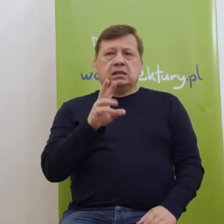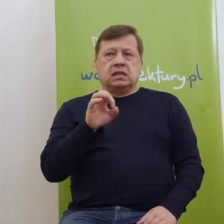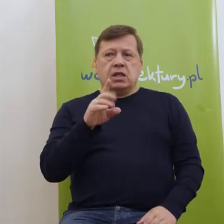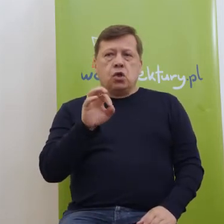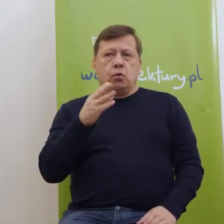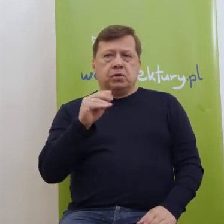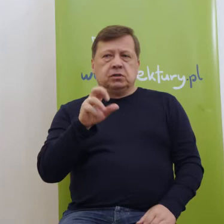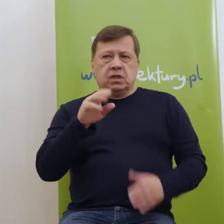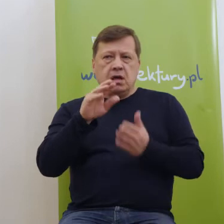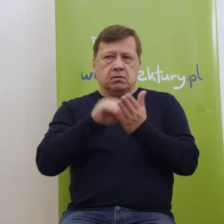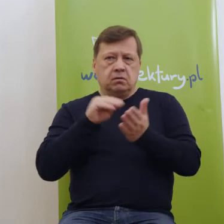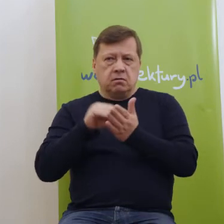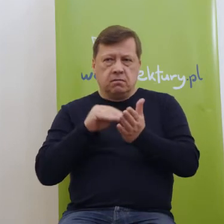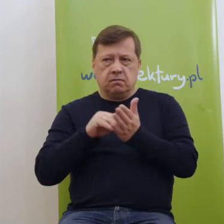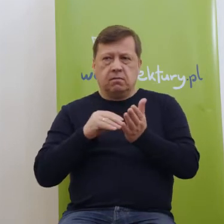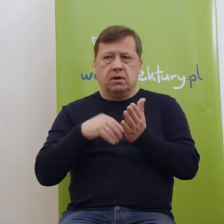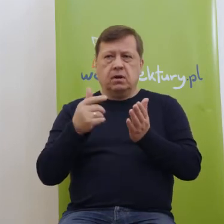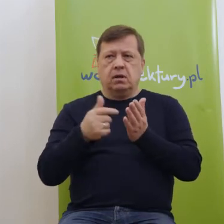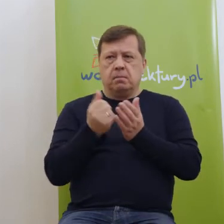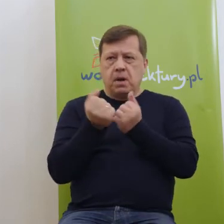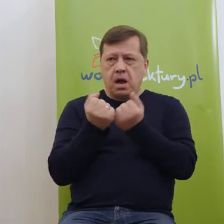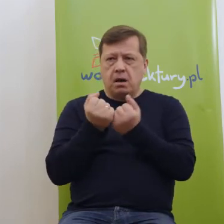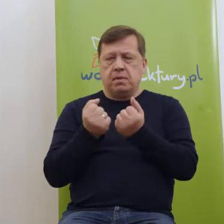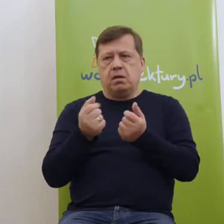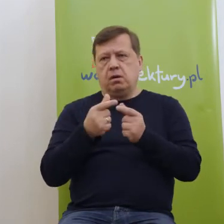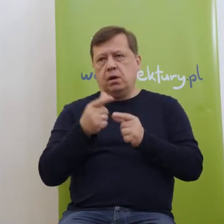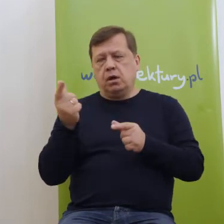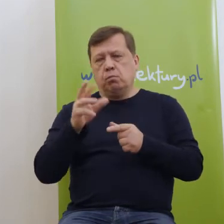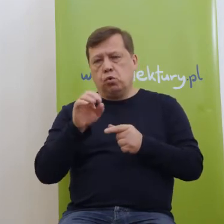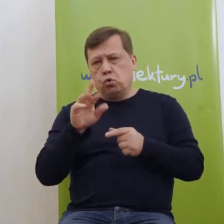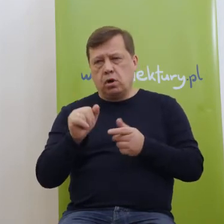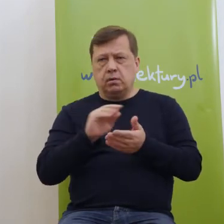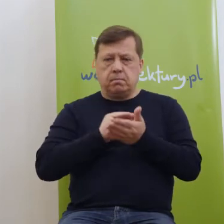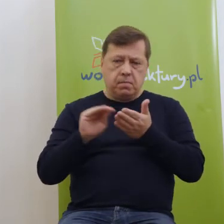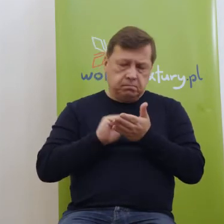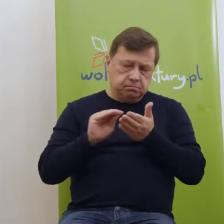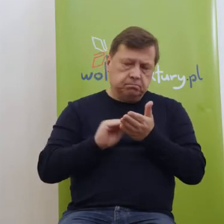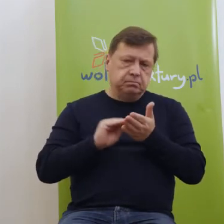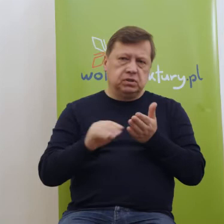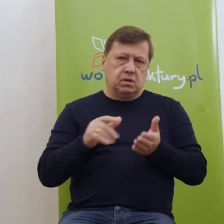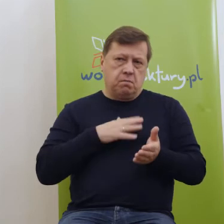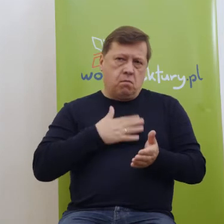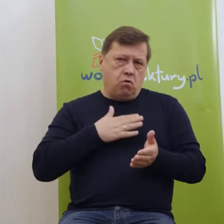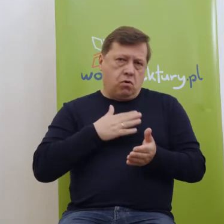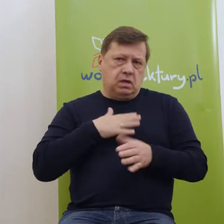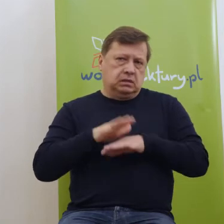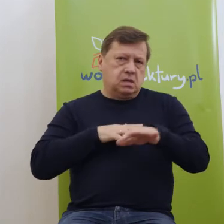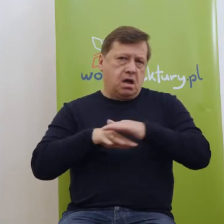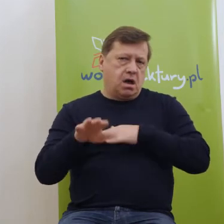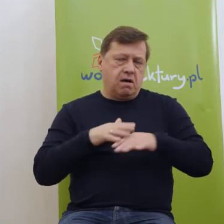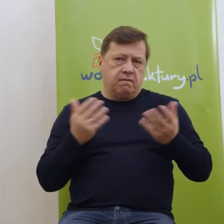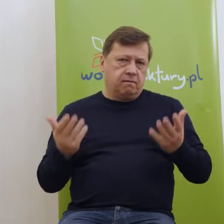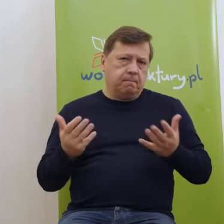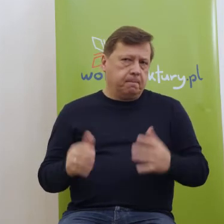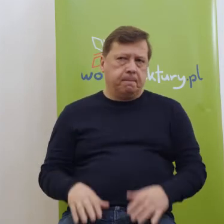rzeczywiście pióro i kartka, natomiast jestem dość nowoczesna w mojej pracy zawodowej, bo pisanie to nie jest moja praca